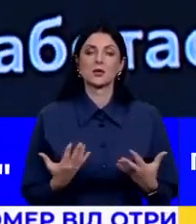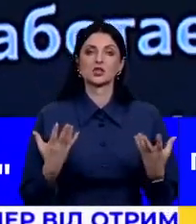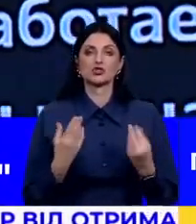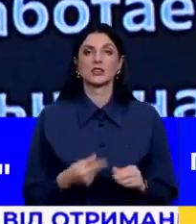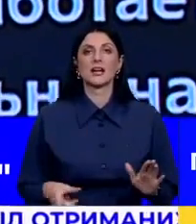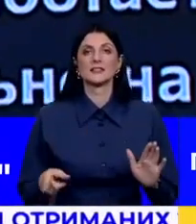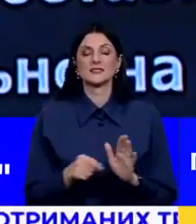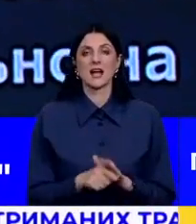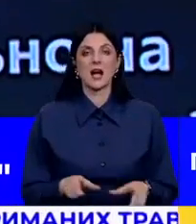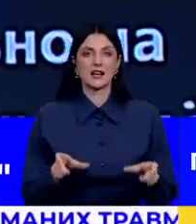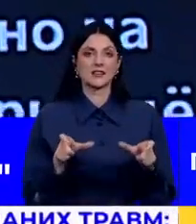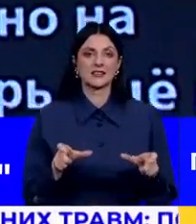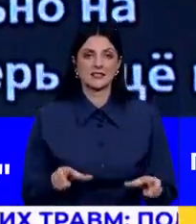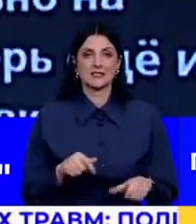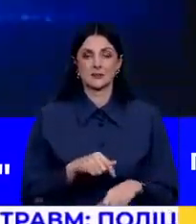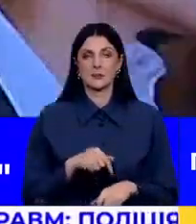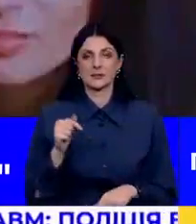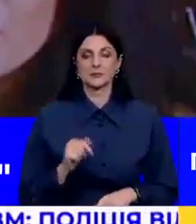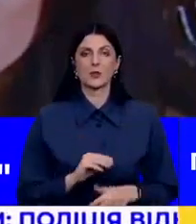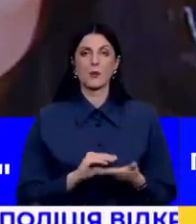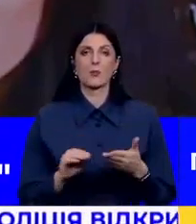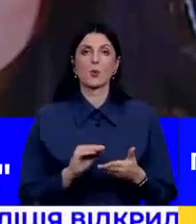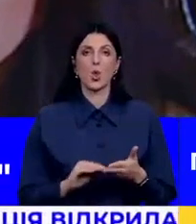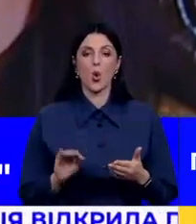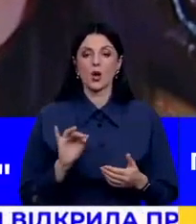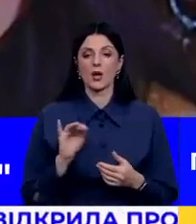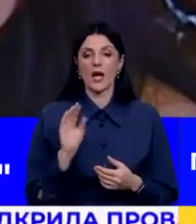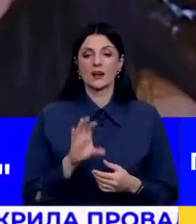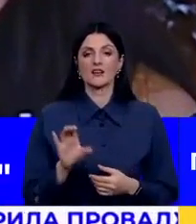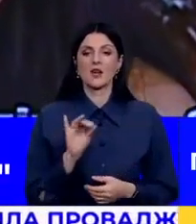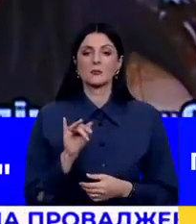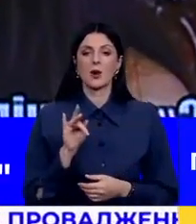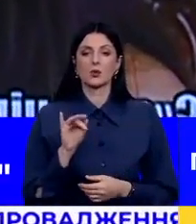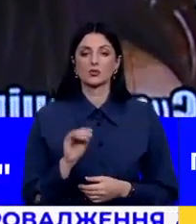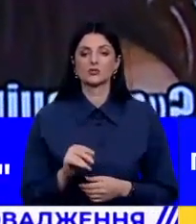карантинним присмаком. Блогер Іван Маронич уже уявляє,